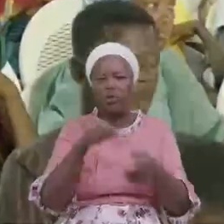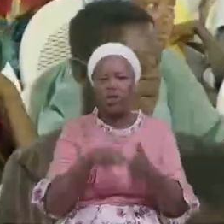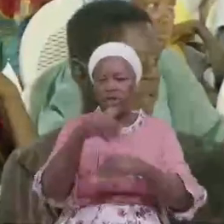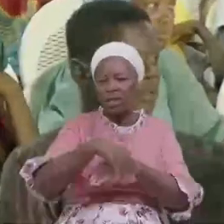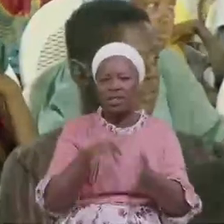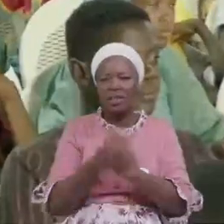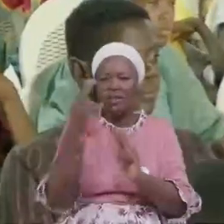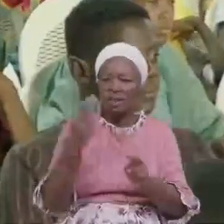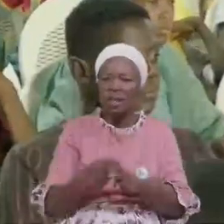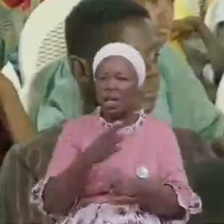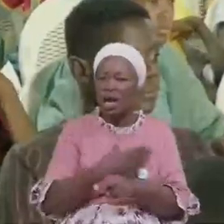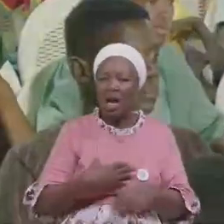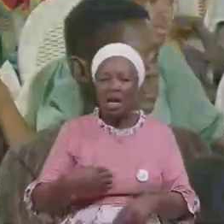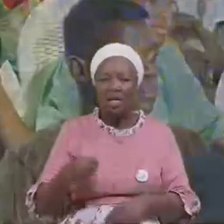soir.